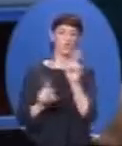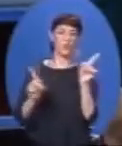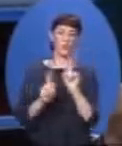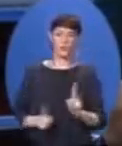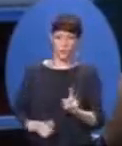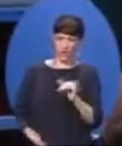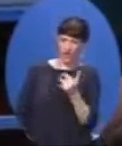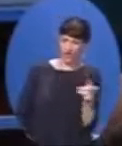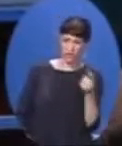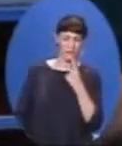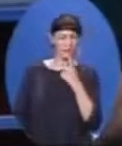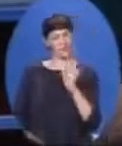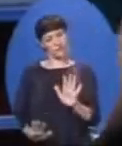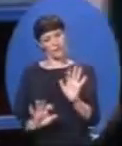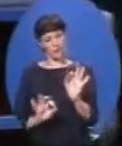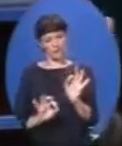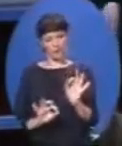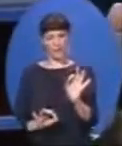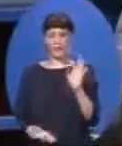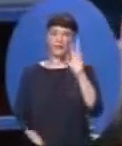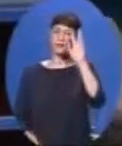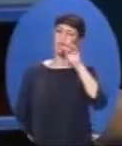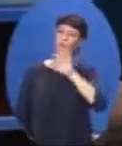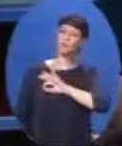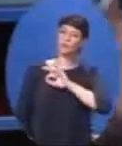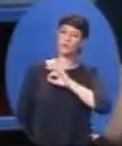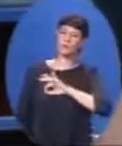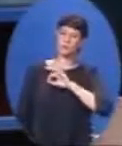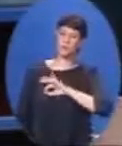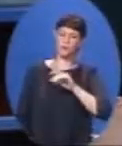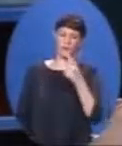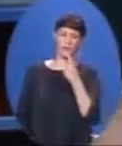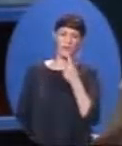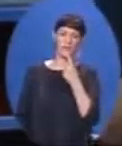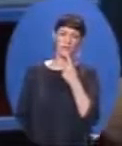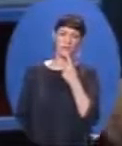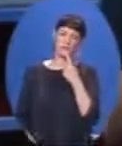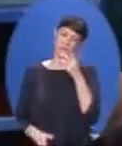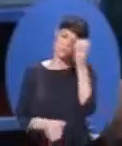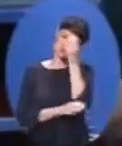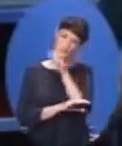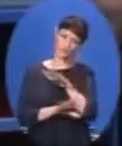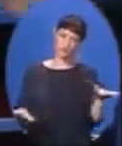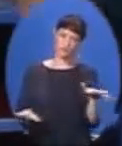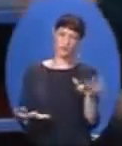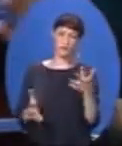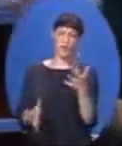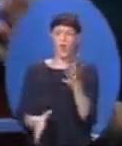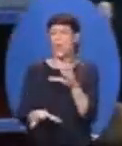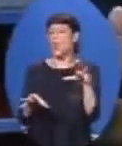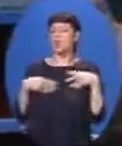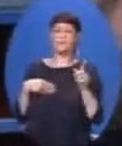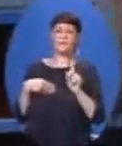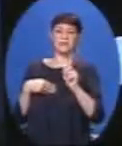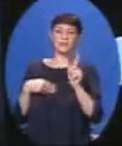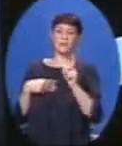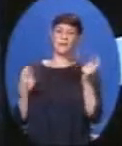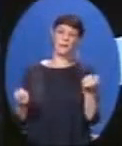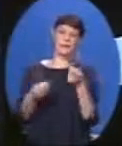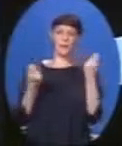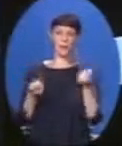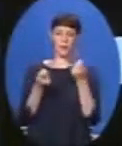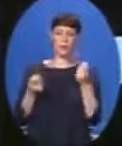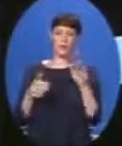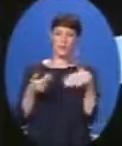מקובלת בקרב יפי הנפש ומצקצקי הלשון, שלא מוכנים שמישהו יופיע בפרסומת.